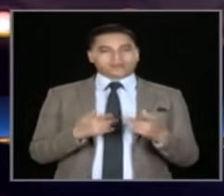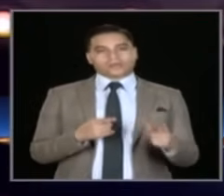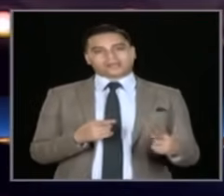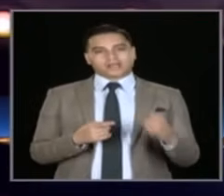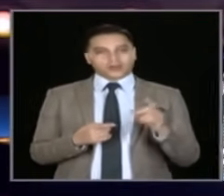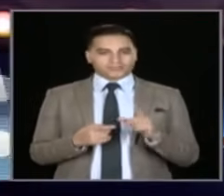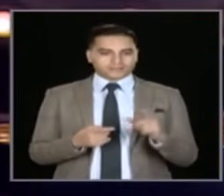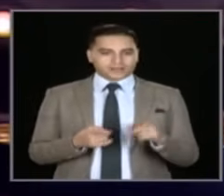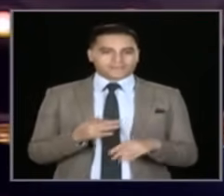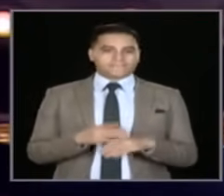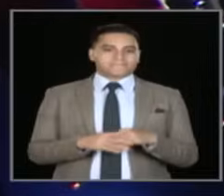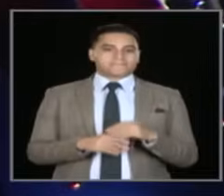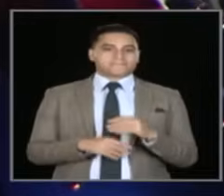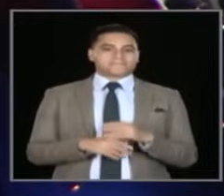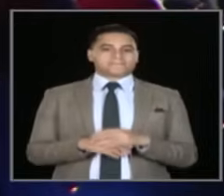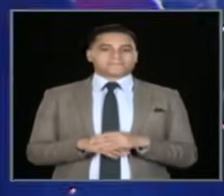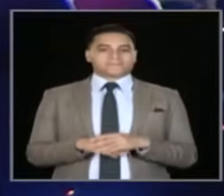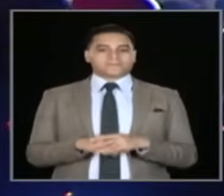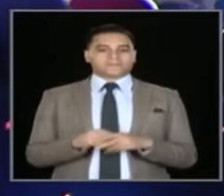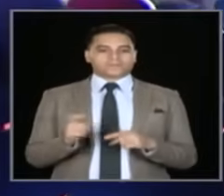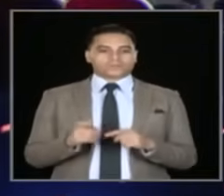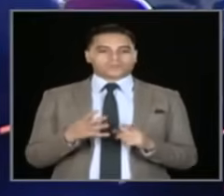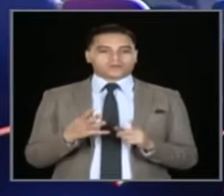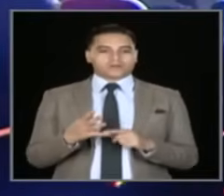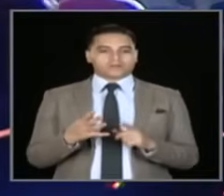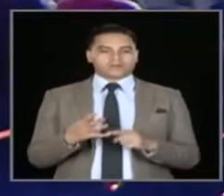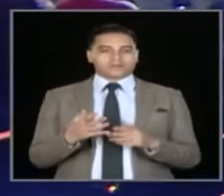صح. السؤال الرابع،